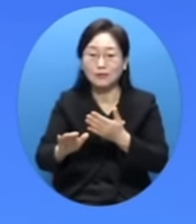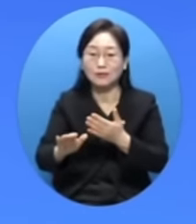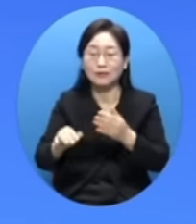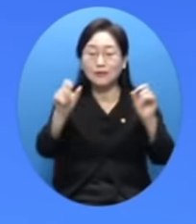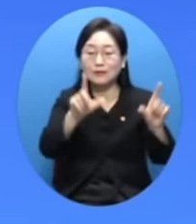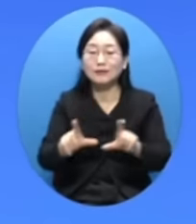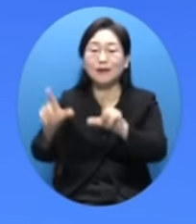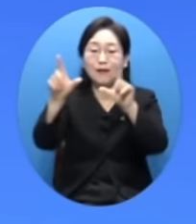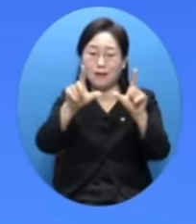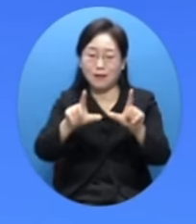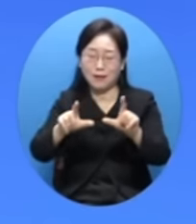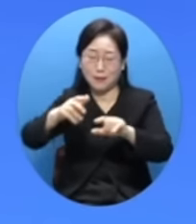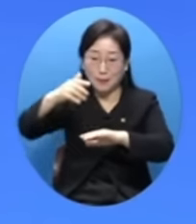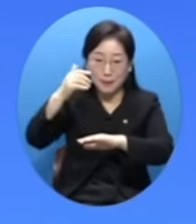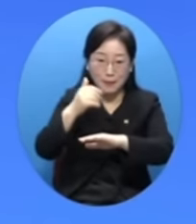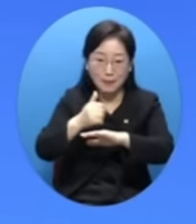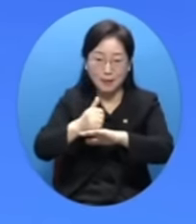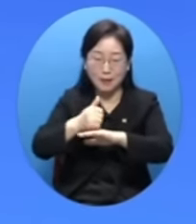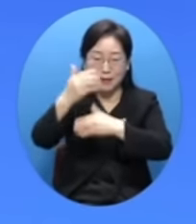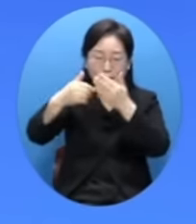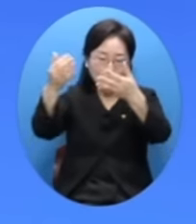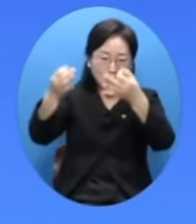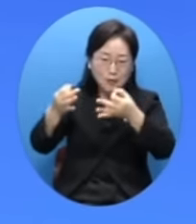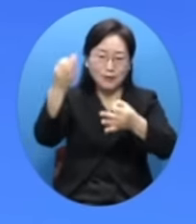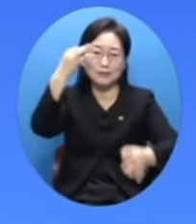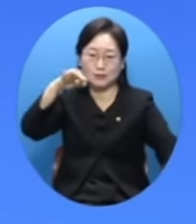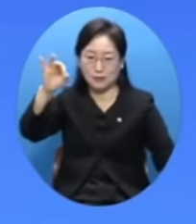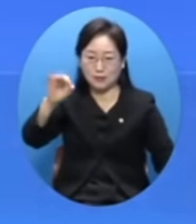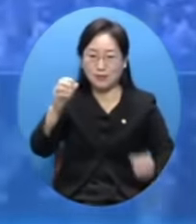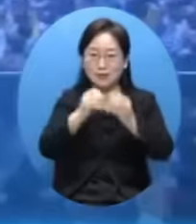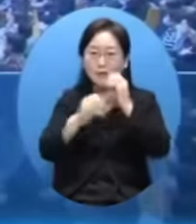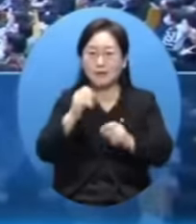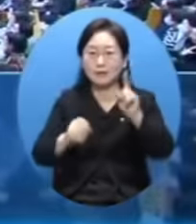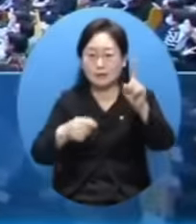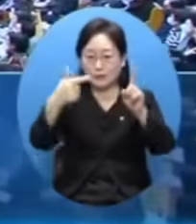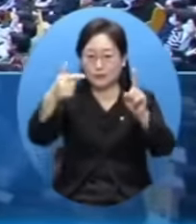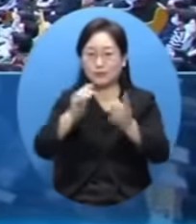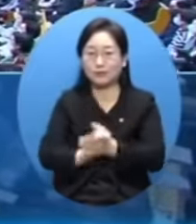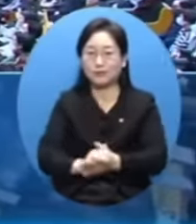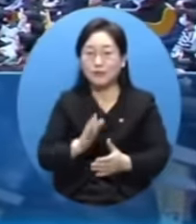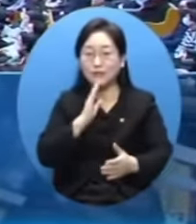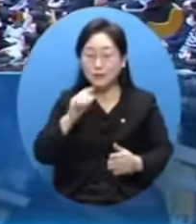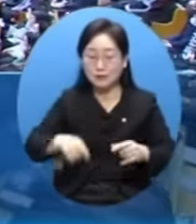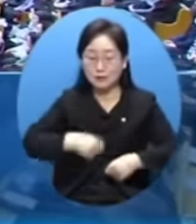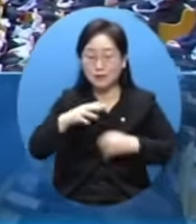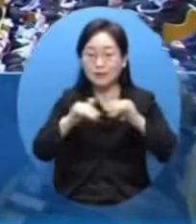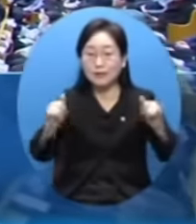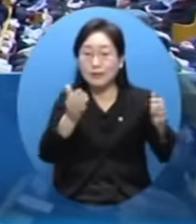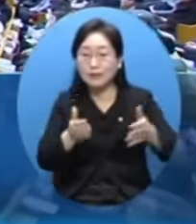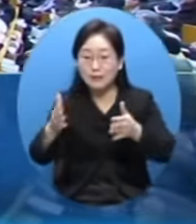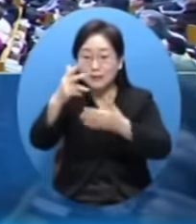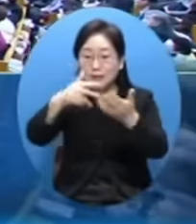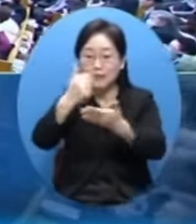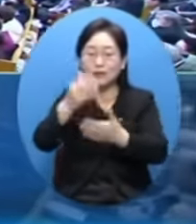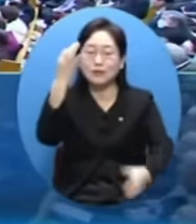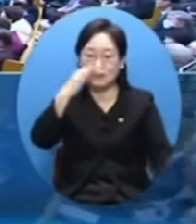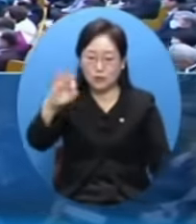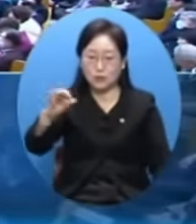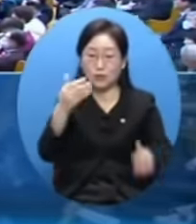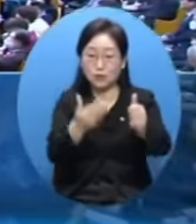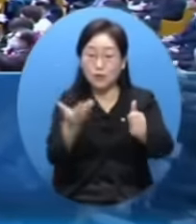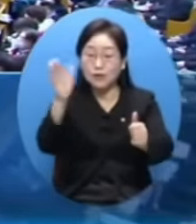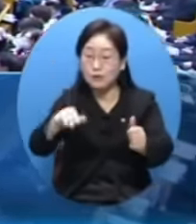삶은 궁극적으로 하나님께 인정받는 삶이 됩니다 시편 1편 6절은 이와 같이 말씀합니다 무 의인들의 길은 야해서 인정하시나